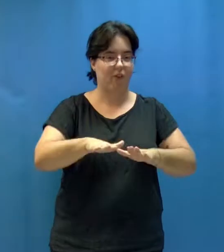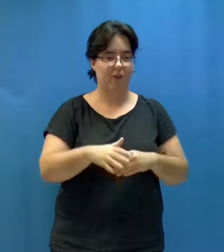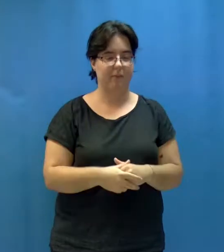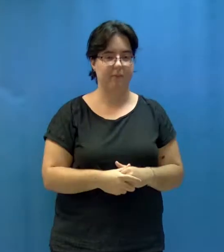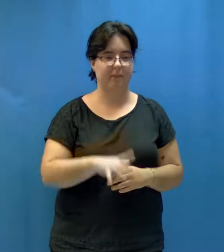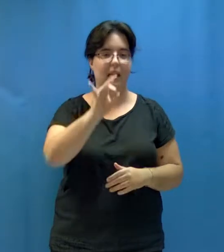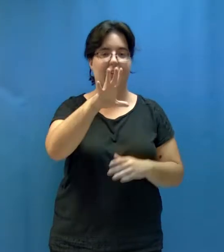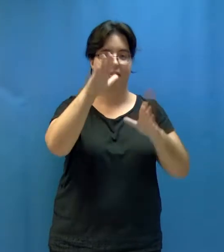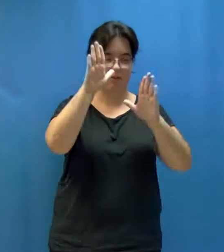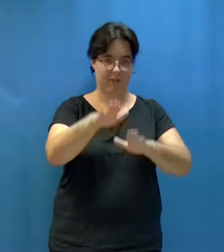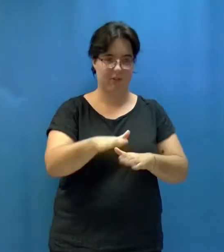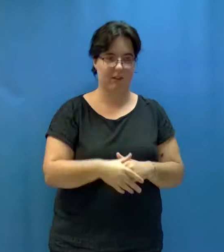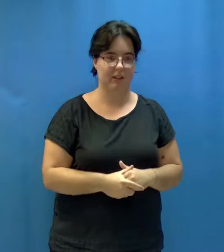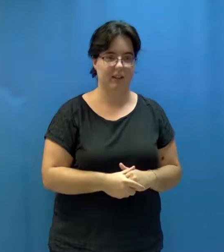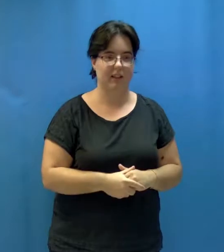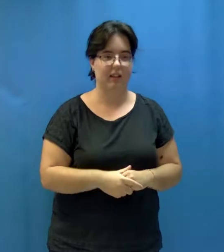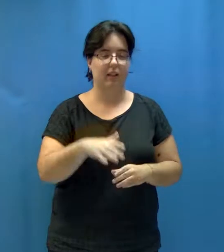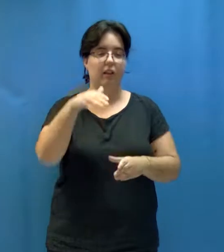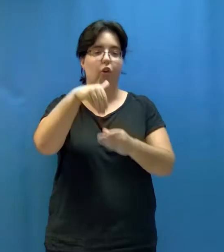15 a favor. ¿Vota en contra?